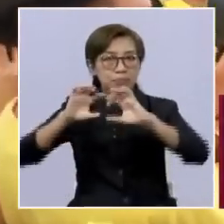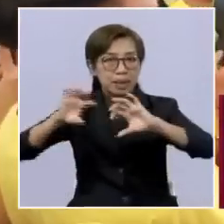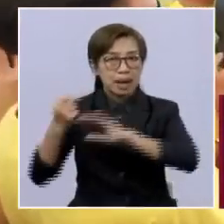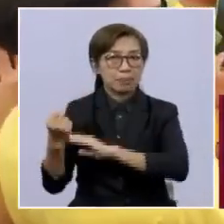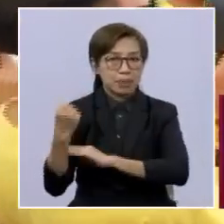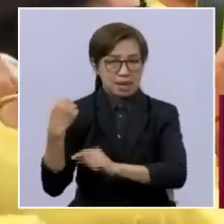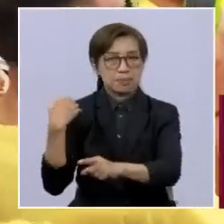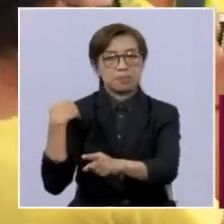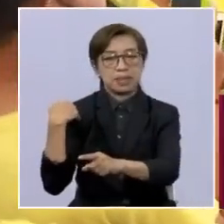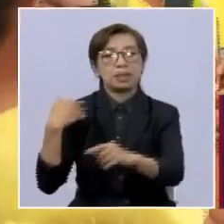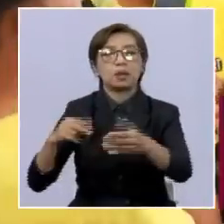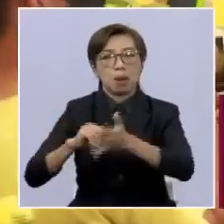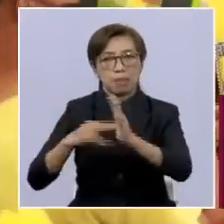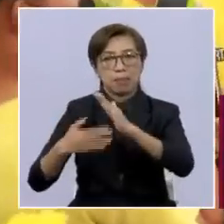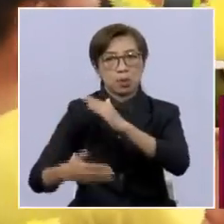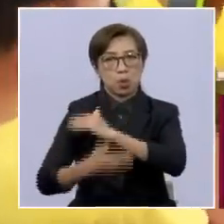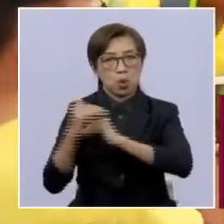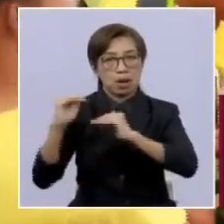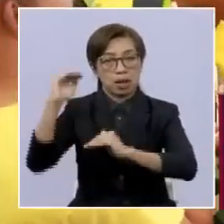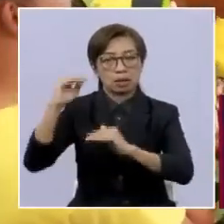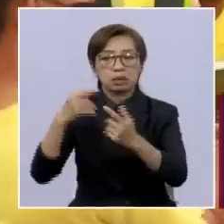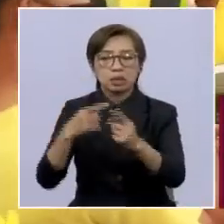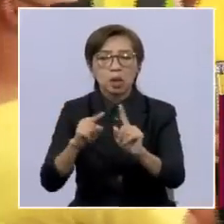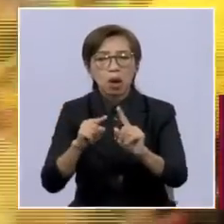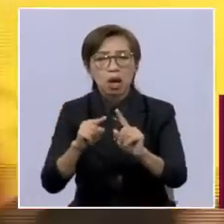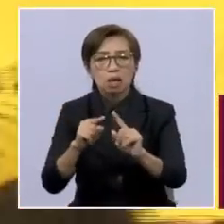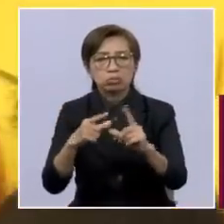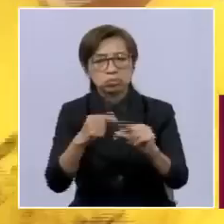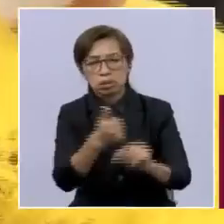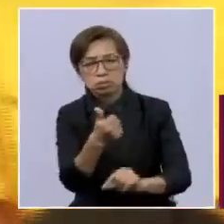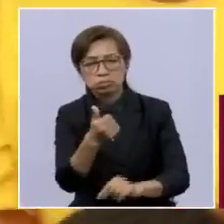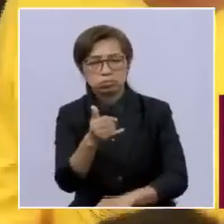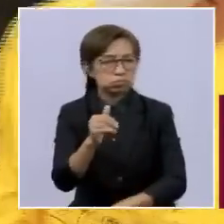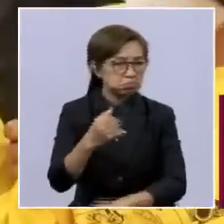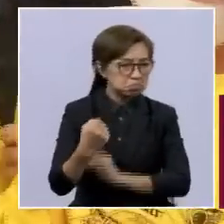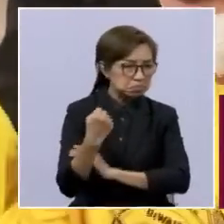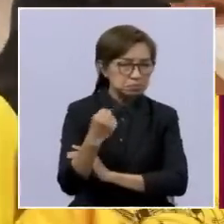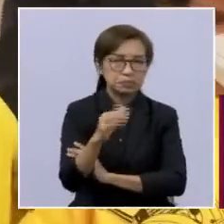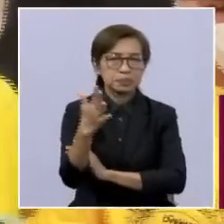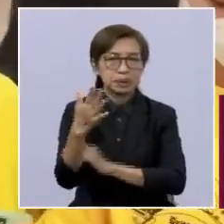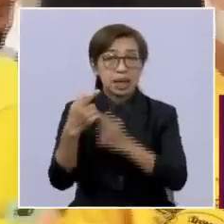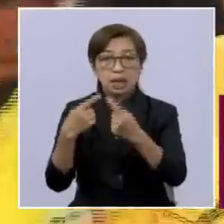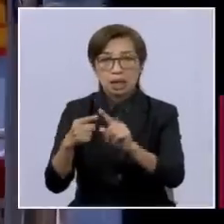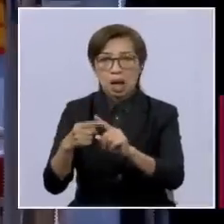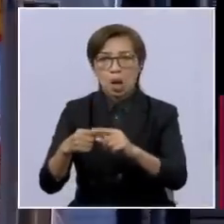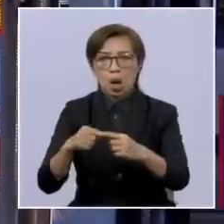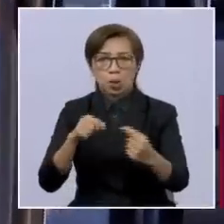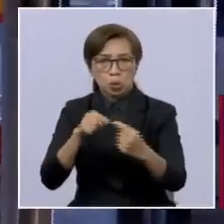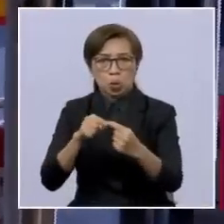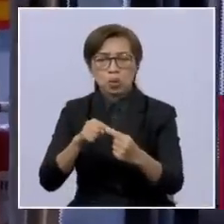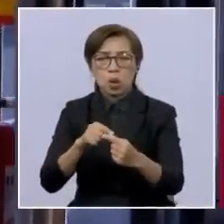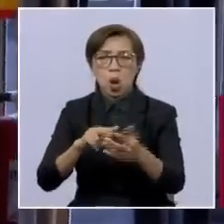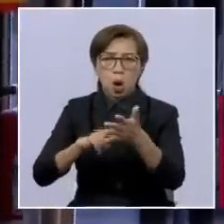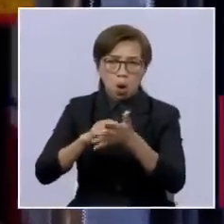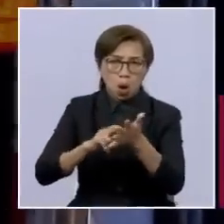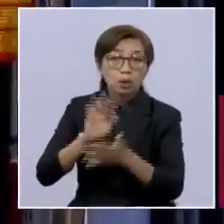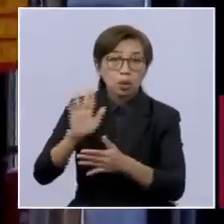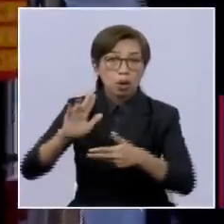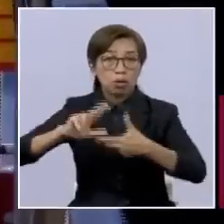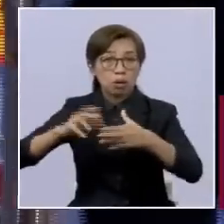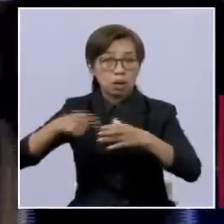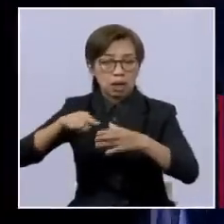ส่วนอื่นๆณเวลานี้ก็ยังไม่มีจุดแข็งเท่าไหร่นักแต่พอพูดถึงจุดอ่อนคุณผู้ชมคะจุดอ่อนของพลังประชารัฐเนี่ยตอน